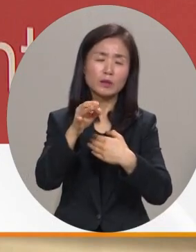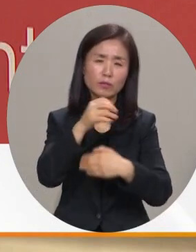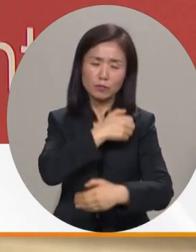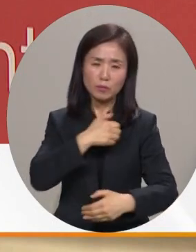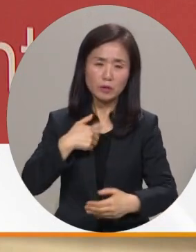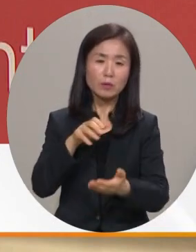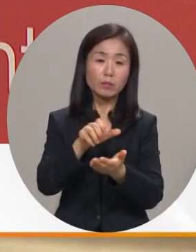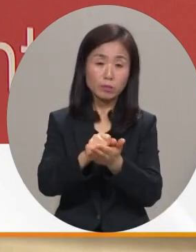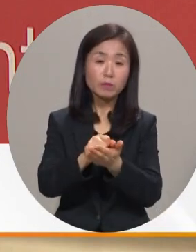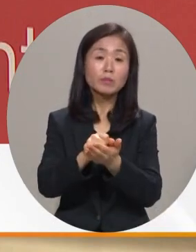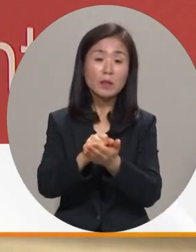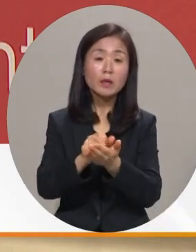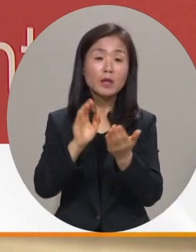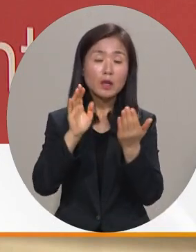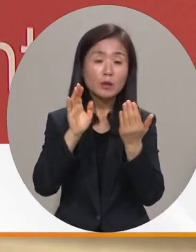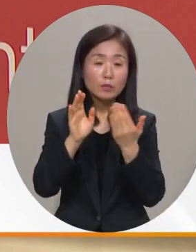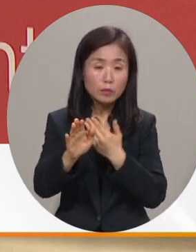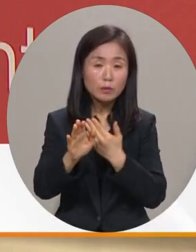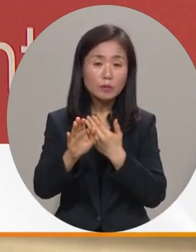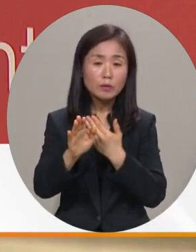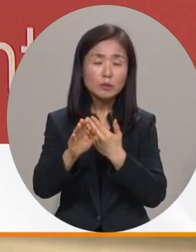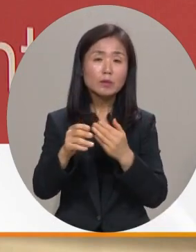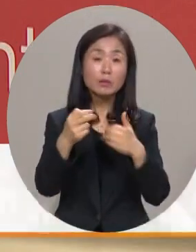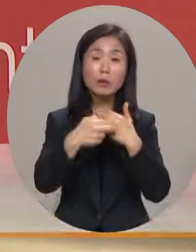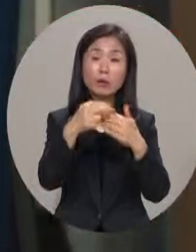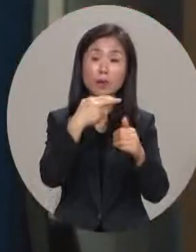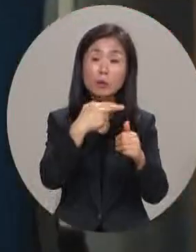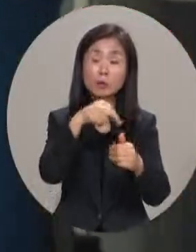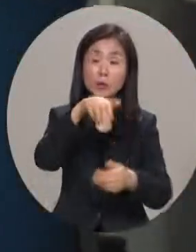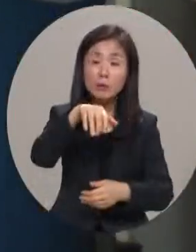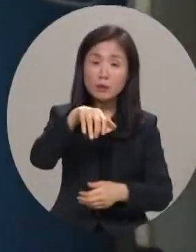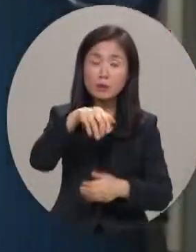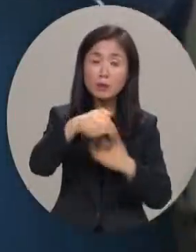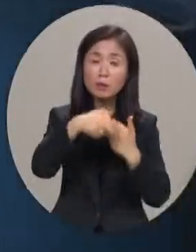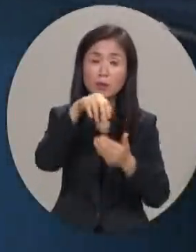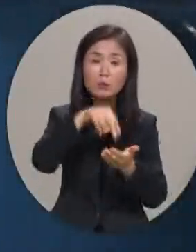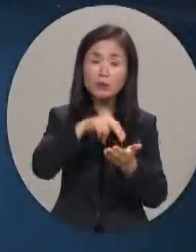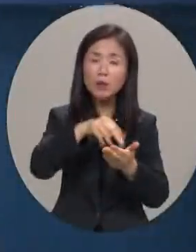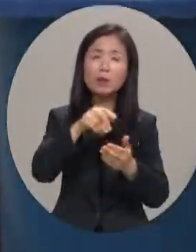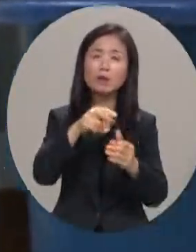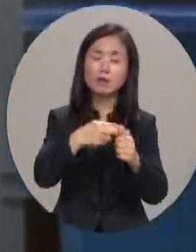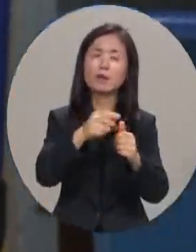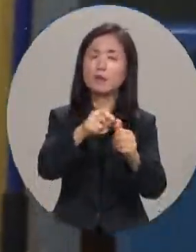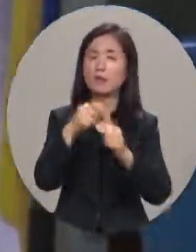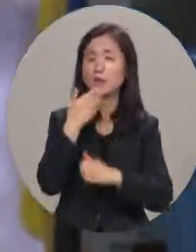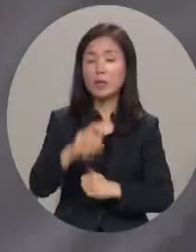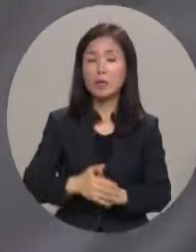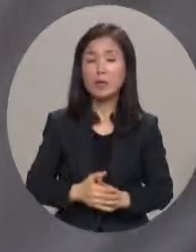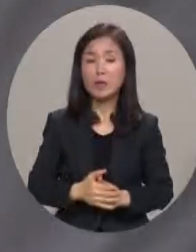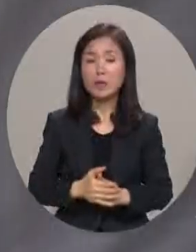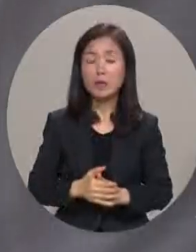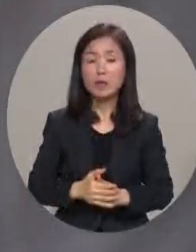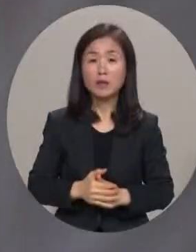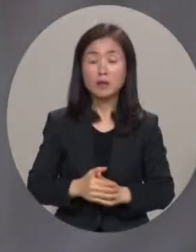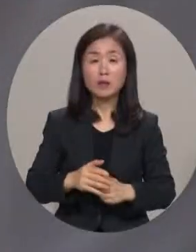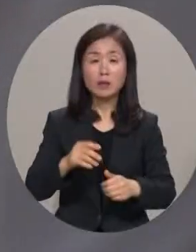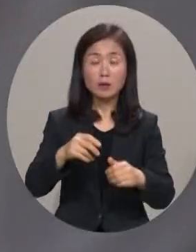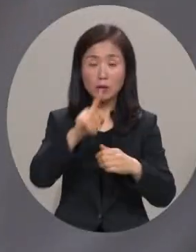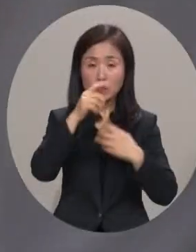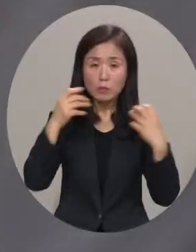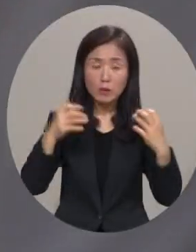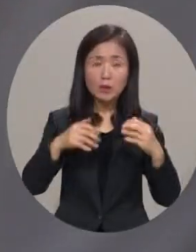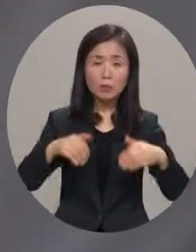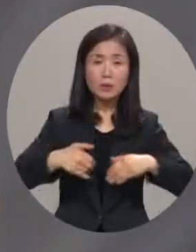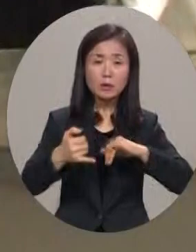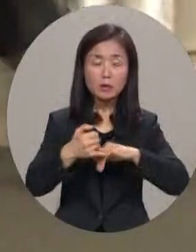되야지만 병원에서 이제 인력을 뽑는 거죠 최근 정부가 지역 및 필수의료 인프라 확충을 위한 사회적